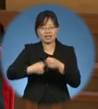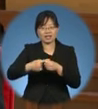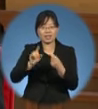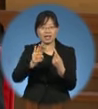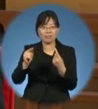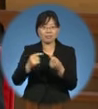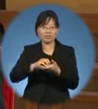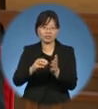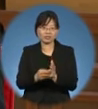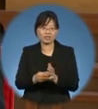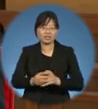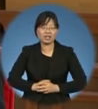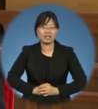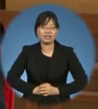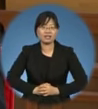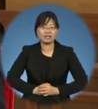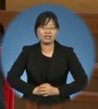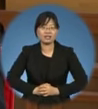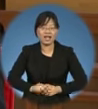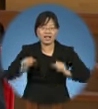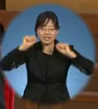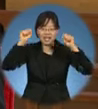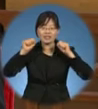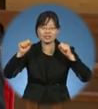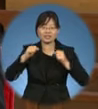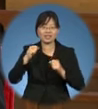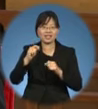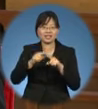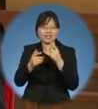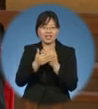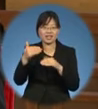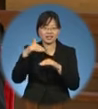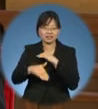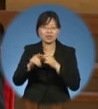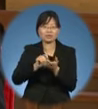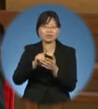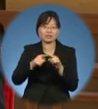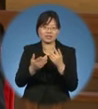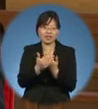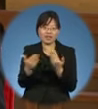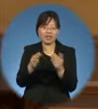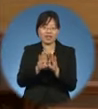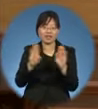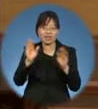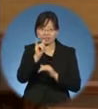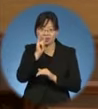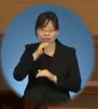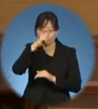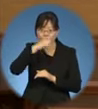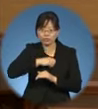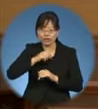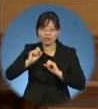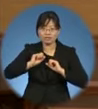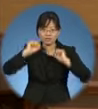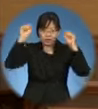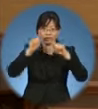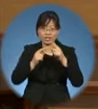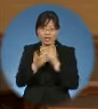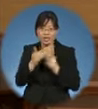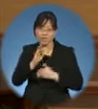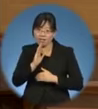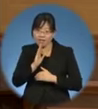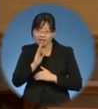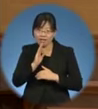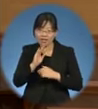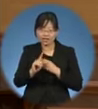번 정도 체육대회 형식으로 축구대회가 있었어요. 그냥 체육대회예요? 그렇죠. 그러니까 중학교